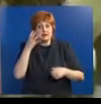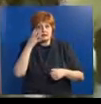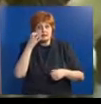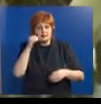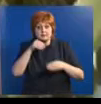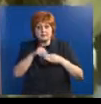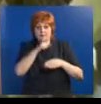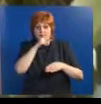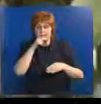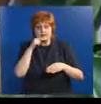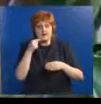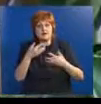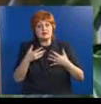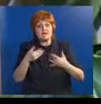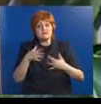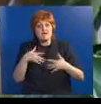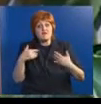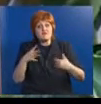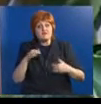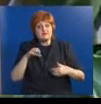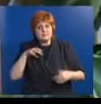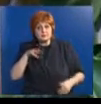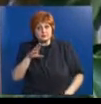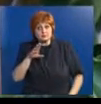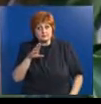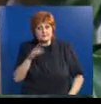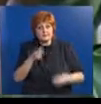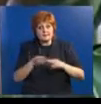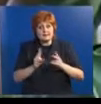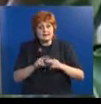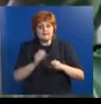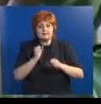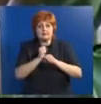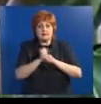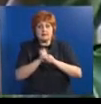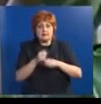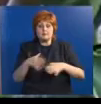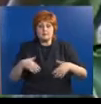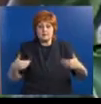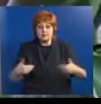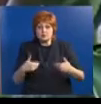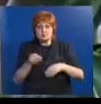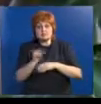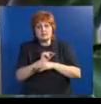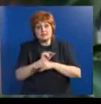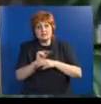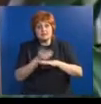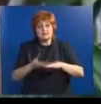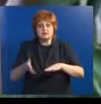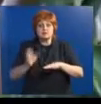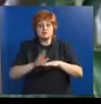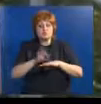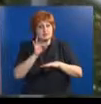содержат большое количество витаминов, в частности, марганец и калий. Их используют для профилактики простудных заболеваний и лечения тяжелых